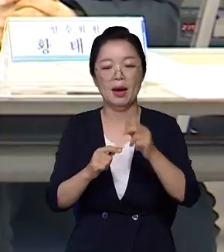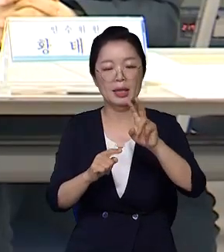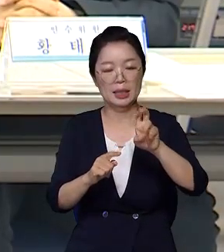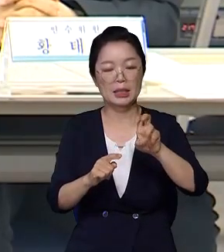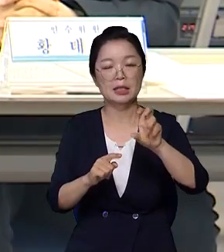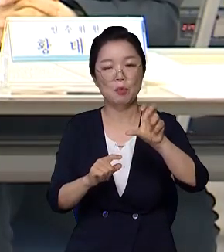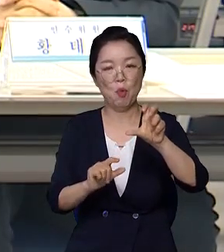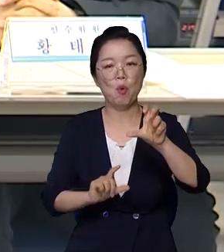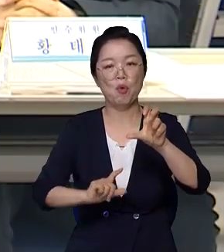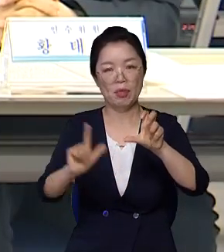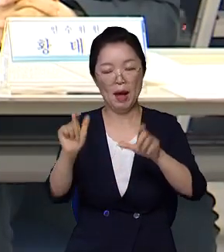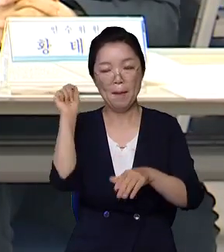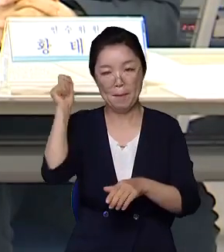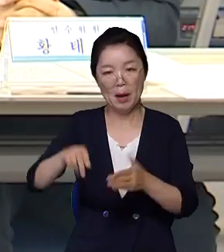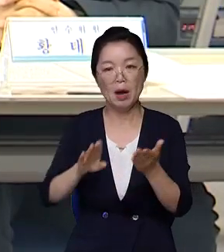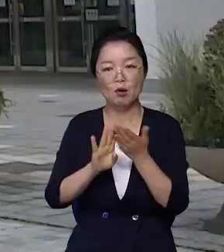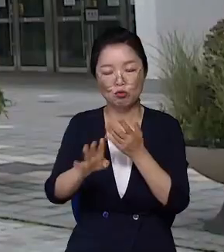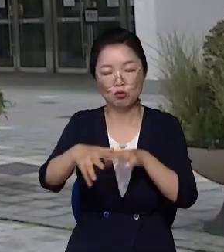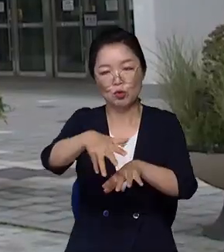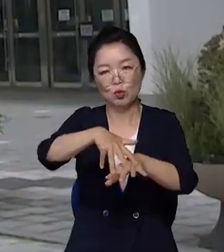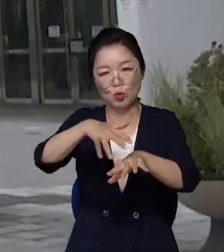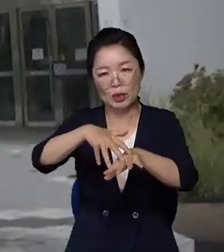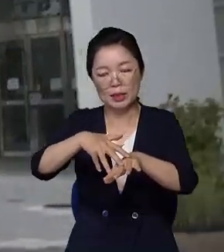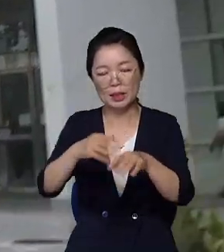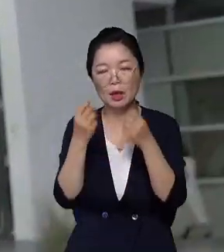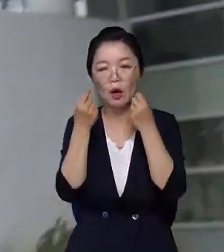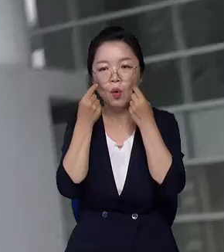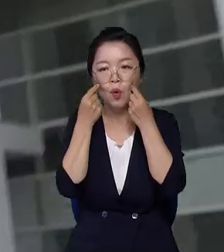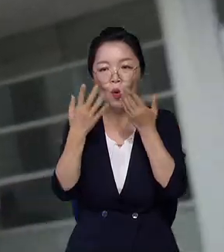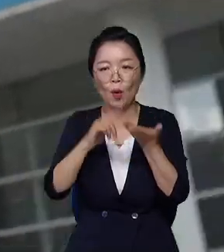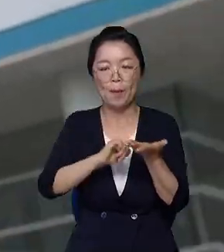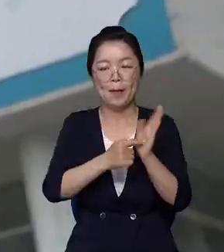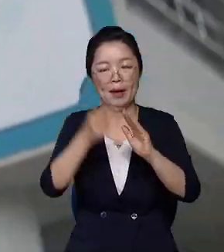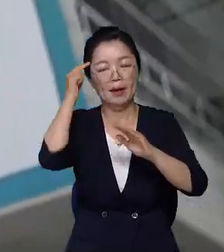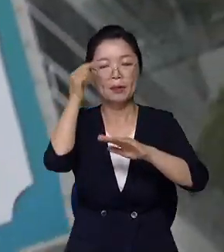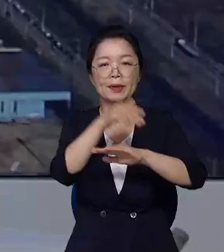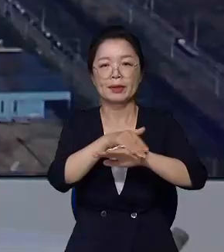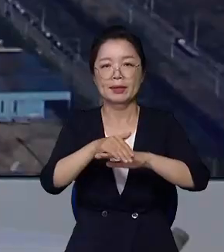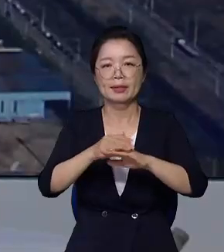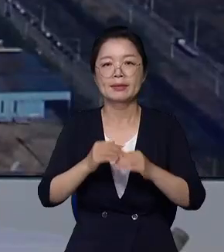임시회 본회의 의결이 끝나면 조직 개편안을 확정할 계획입니다.